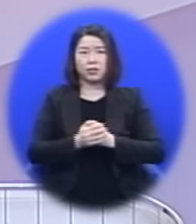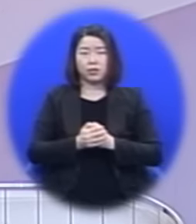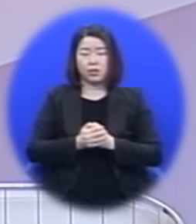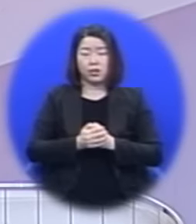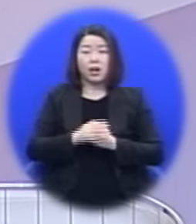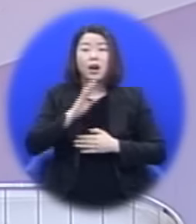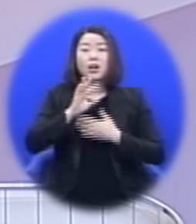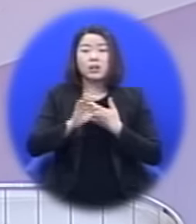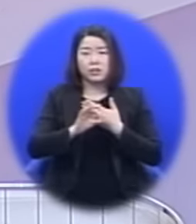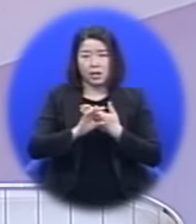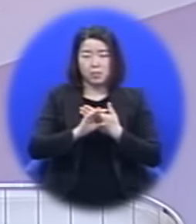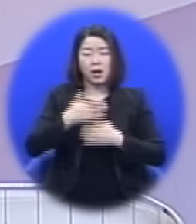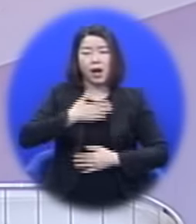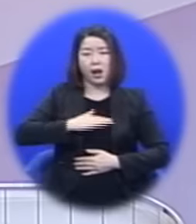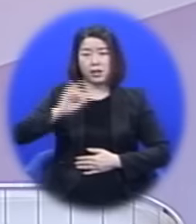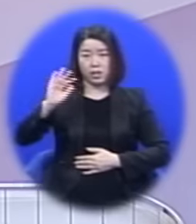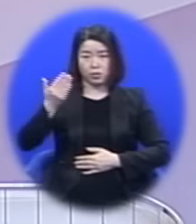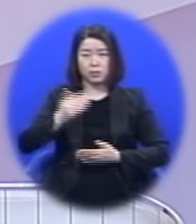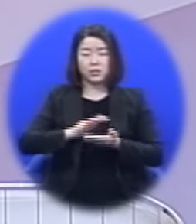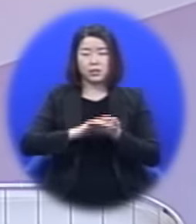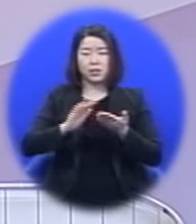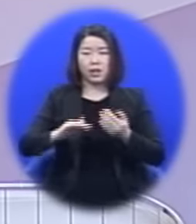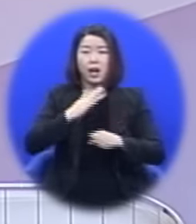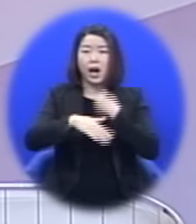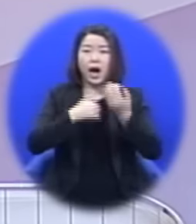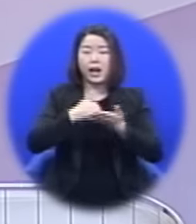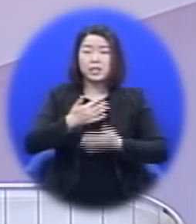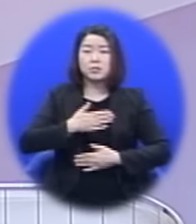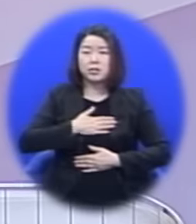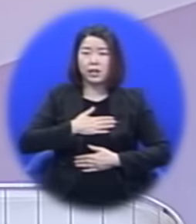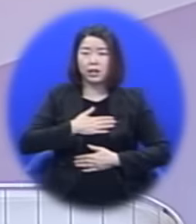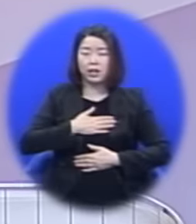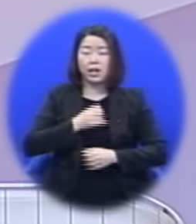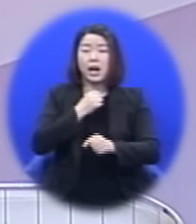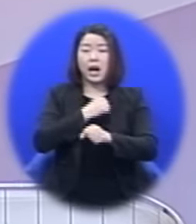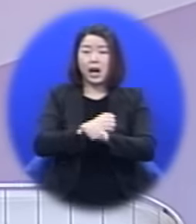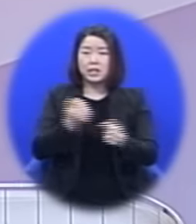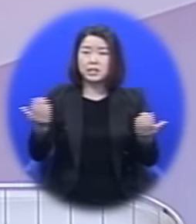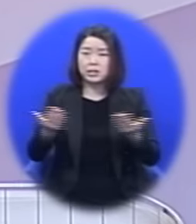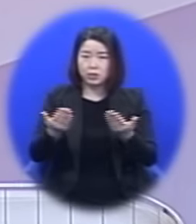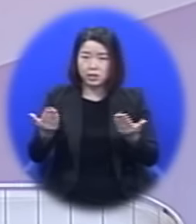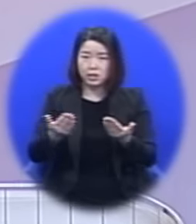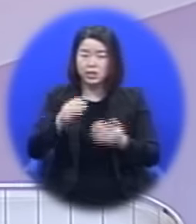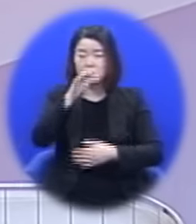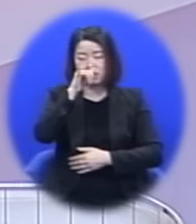그때 알게 됩니다. 하나님이 내게 하시려는 일이 있었구나.